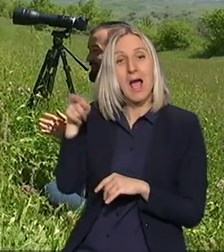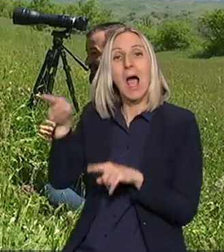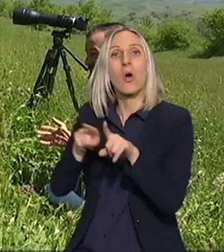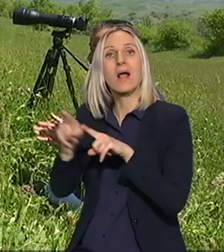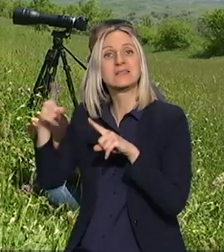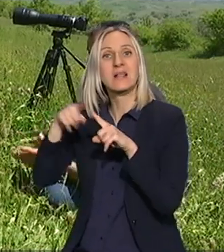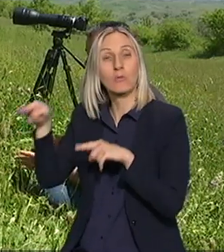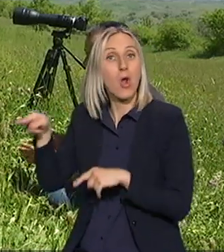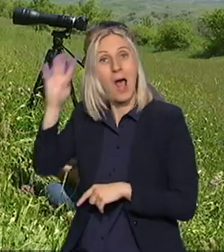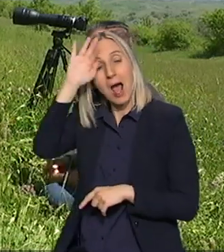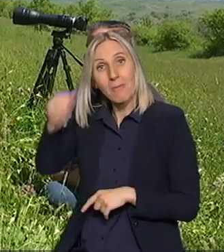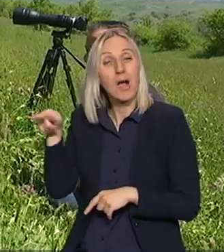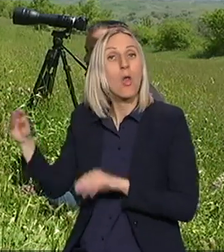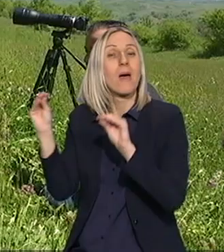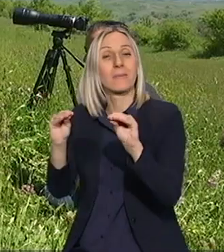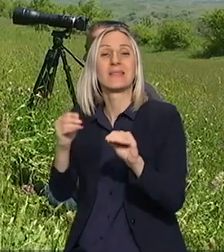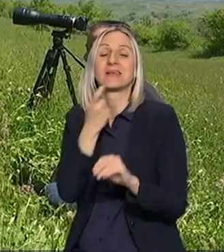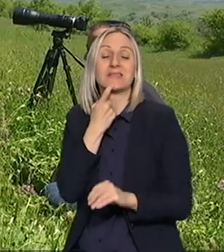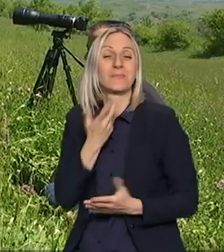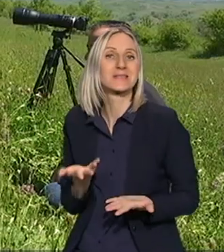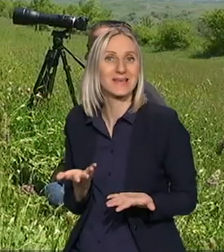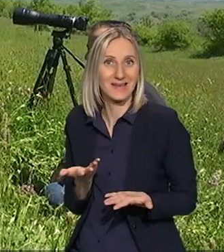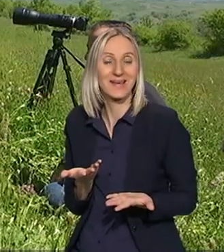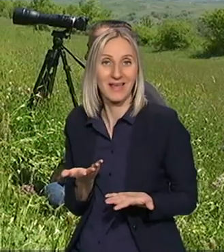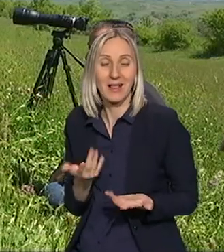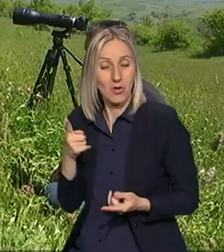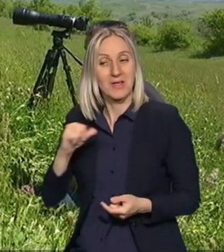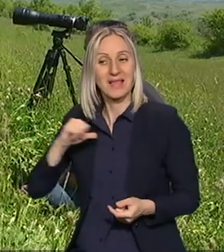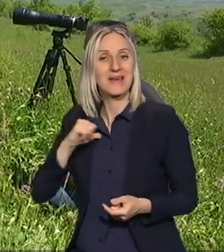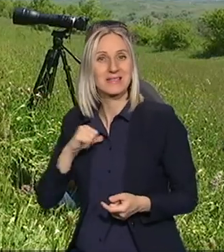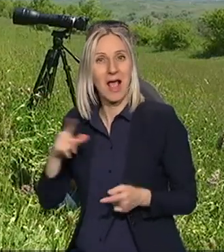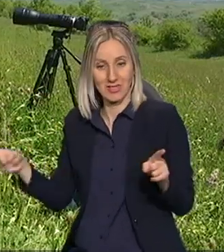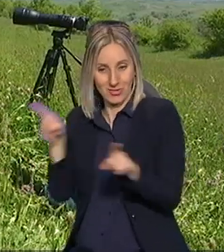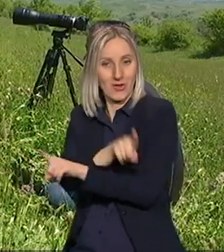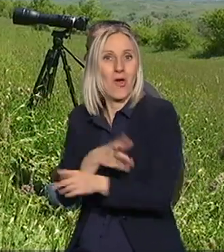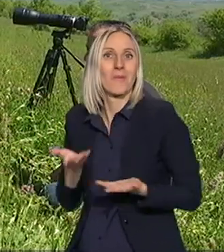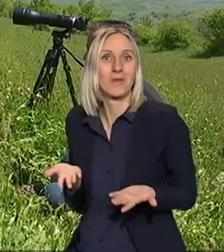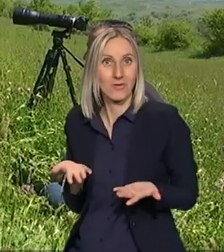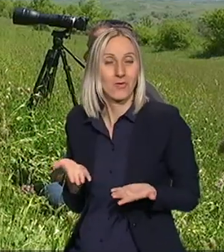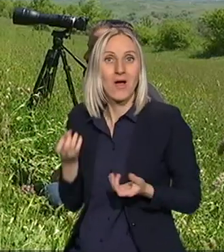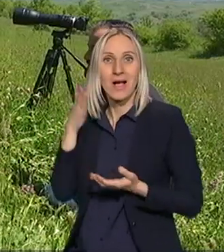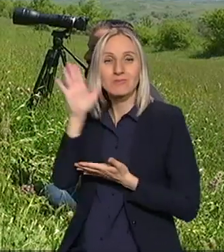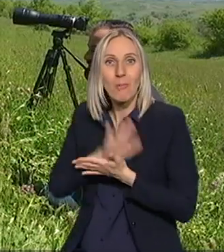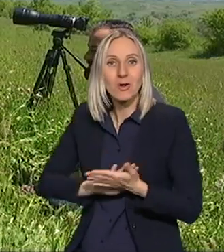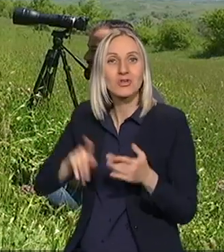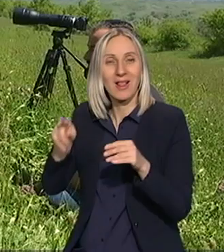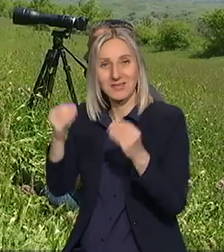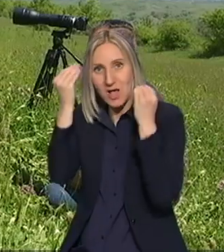koja je albanka predaje srpski. Tako da je to bila jedna interesanta priča na početku cele te priče kad smo kretali sa tim